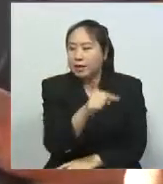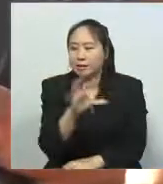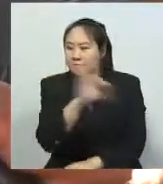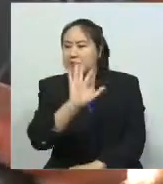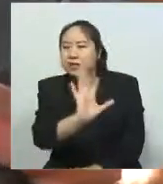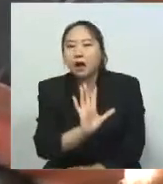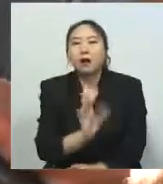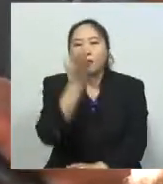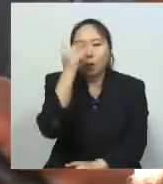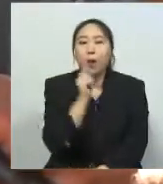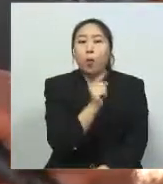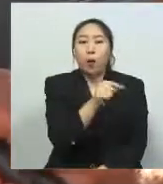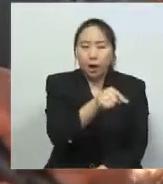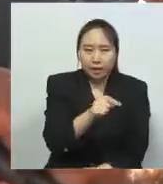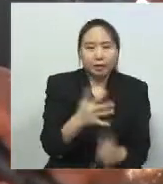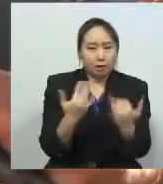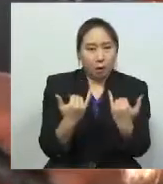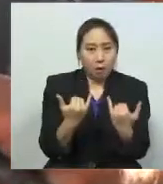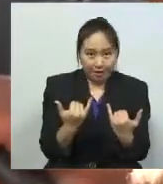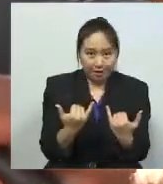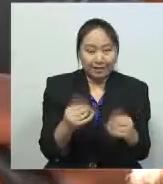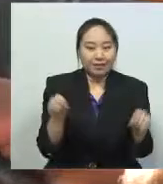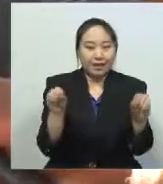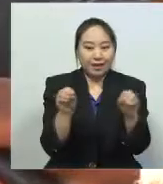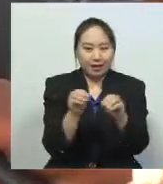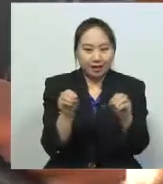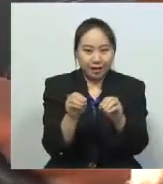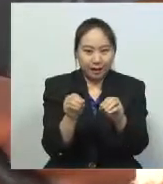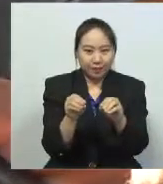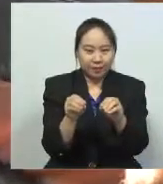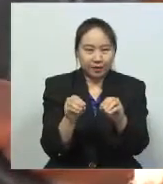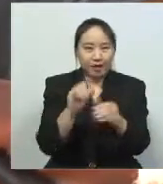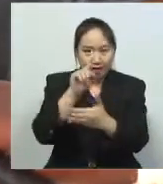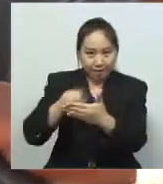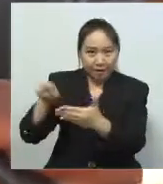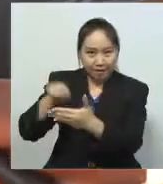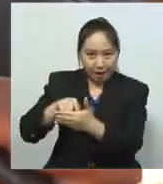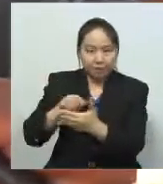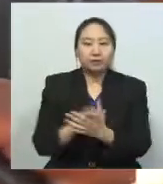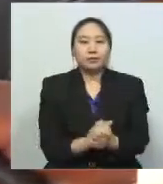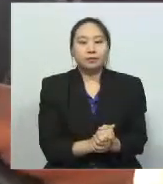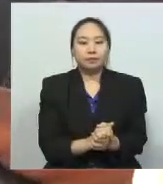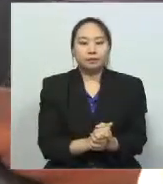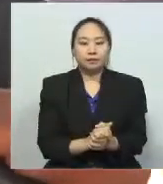พราะว่าการหมิ่นประมาทนี้เกิดขึ้นในขณะที่มีการกำลังเดินหน้าเข้าสู่การเลือกตั้ง